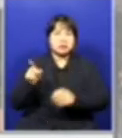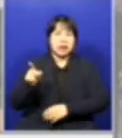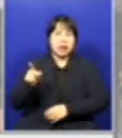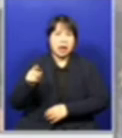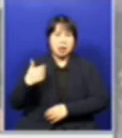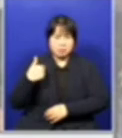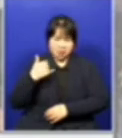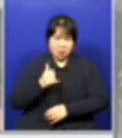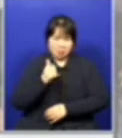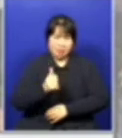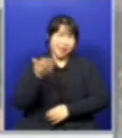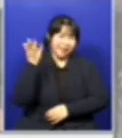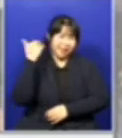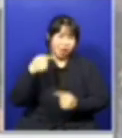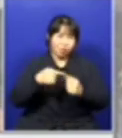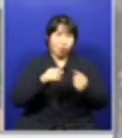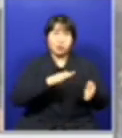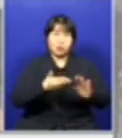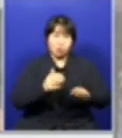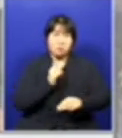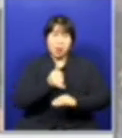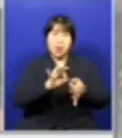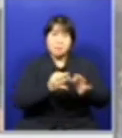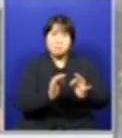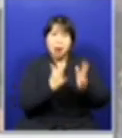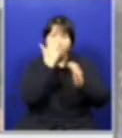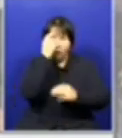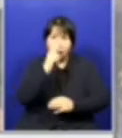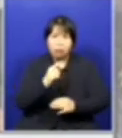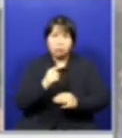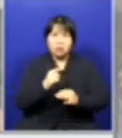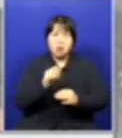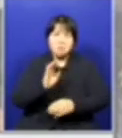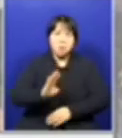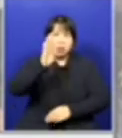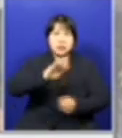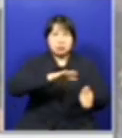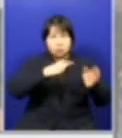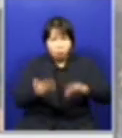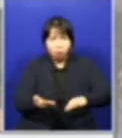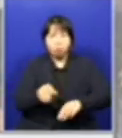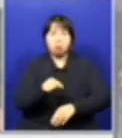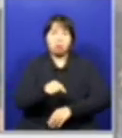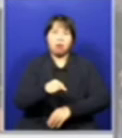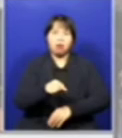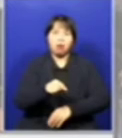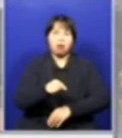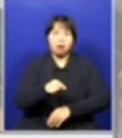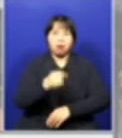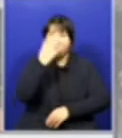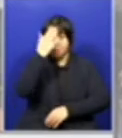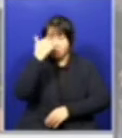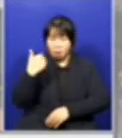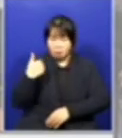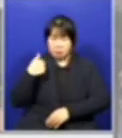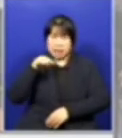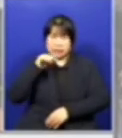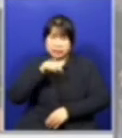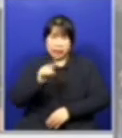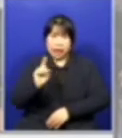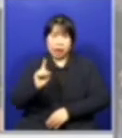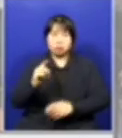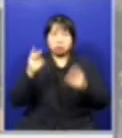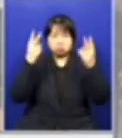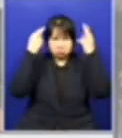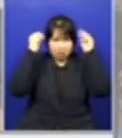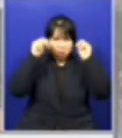ามาวันที่18ก็เพราะธุรกิจล้มเหลวเพราะคำสั่งของนาย